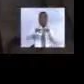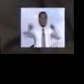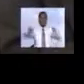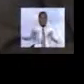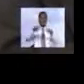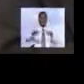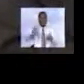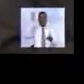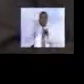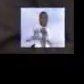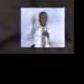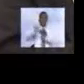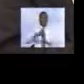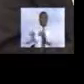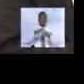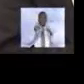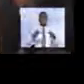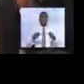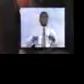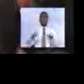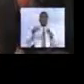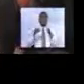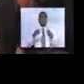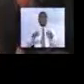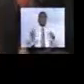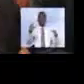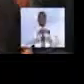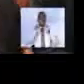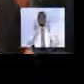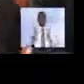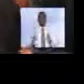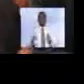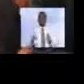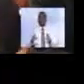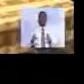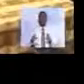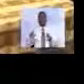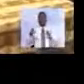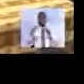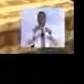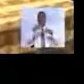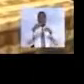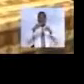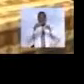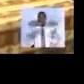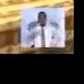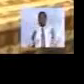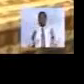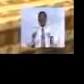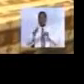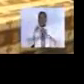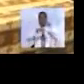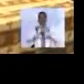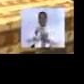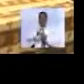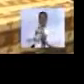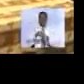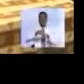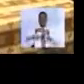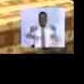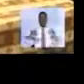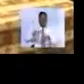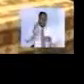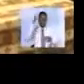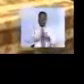enquête. La signature s'est faite en présence de nombreux partenaires, dont la Fondation mondiale du cacao. L'enquête va